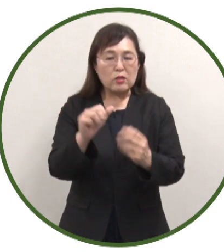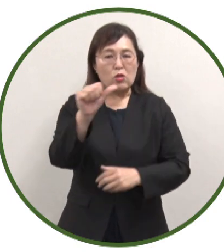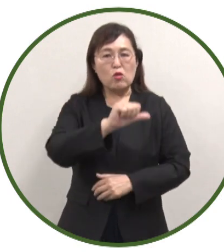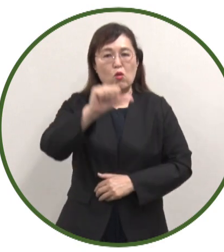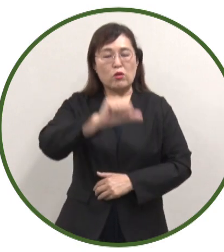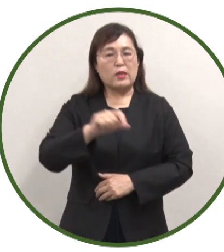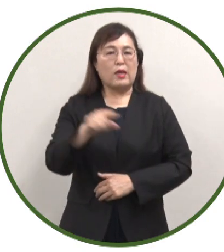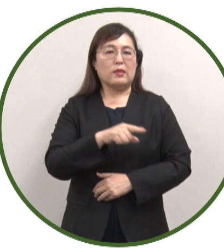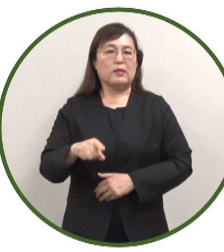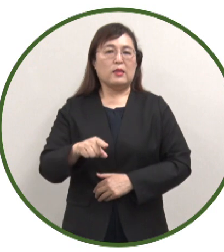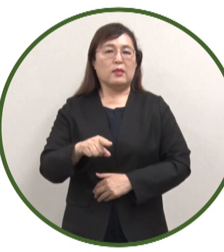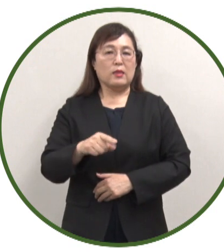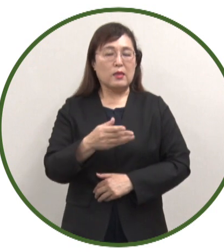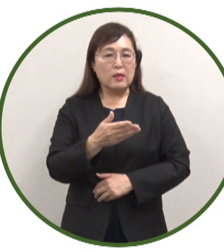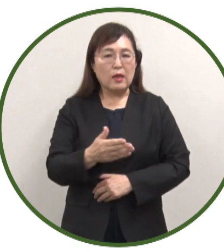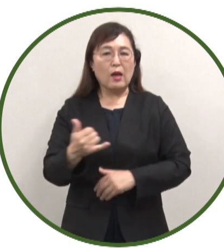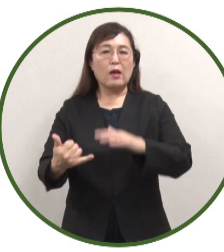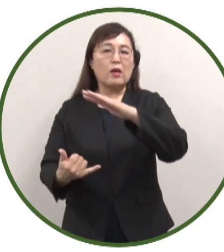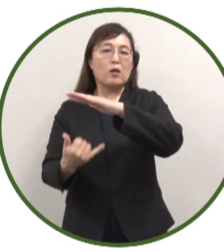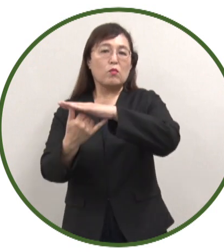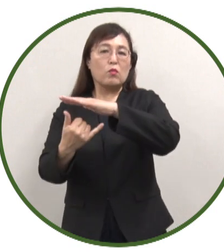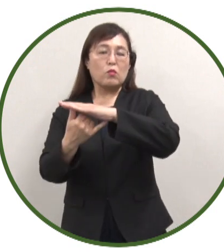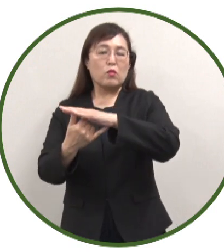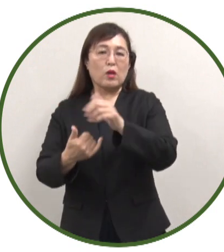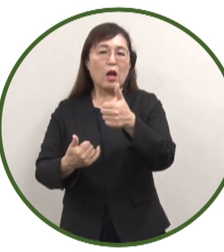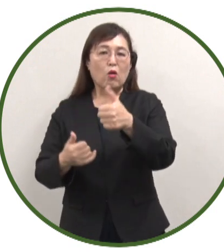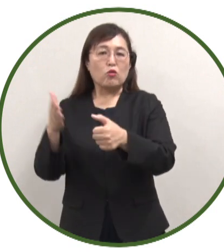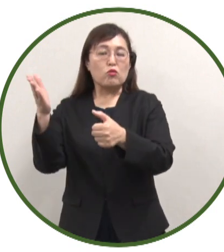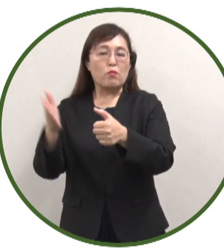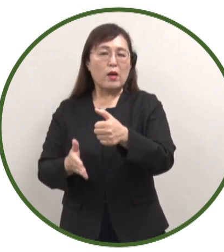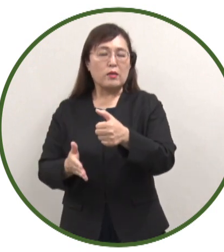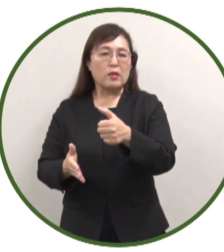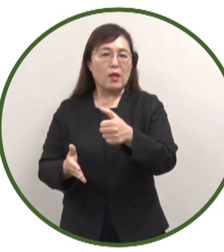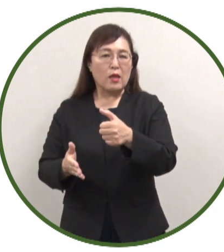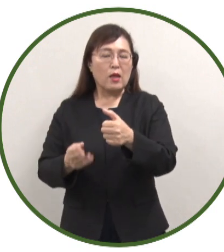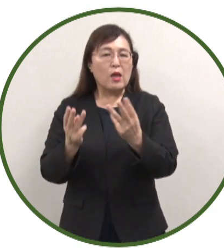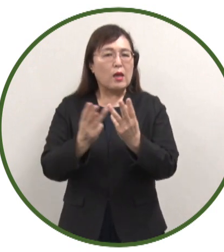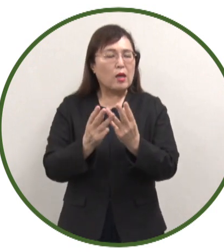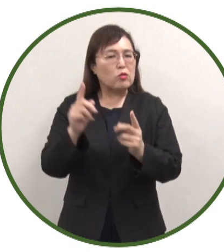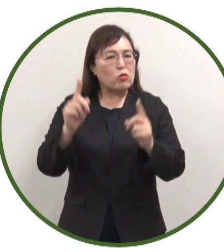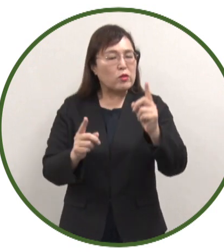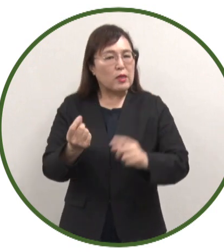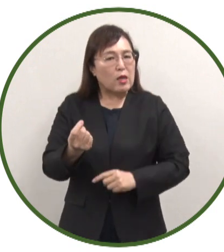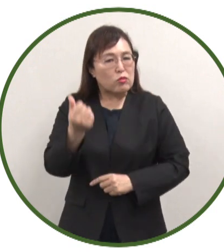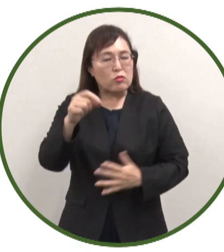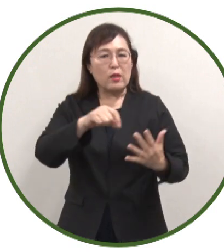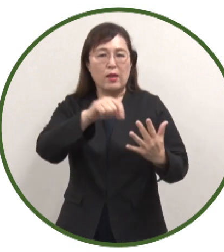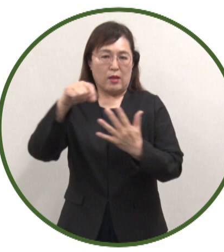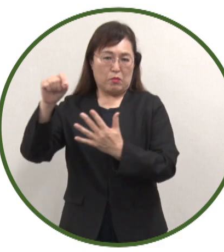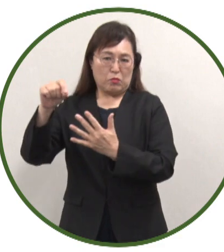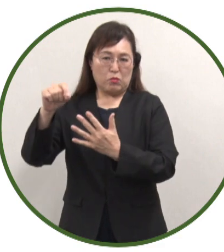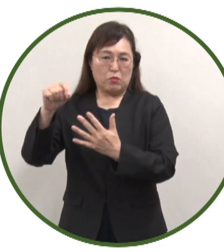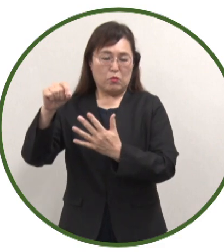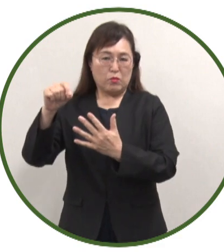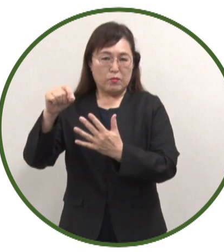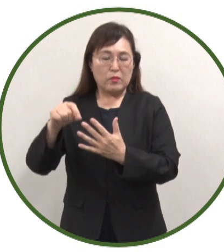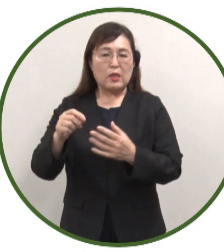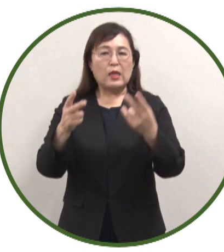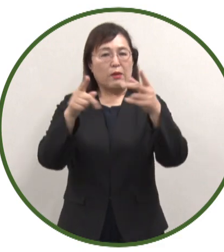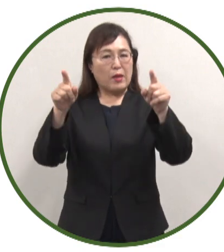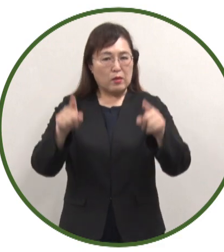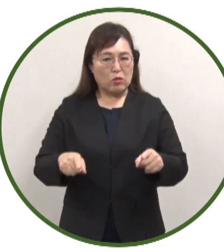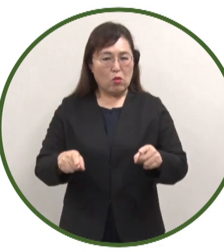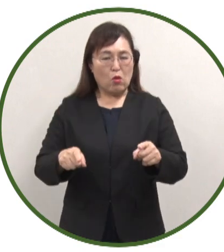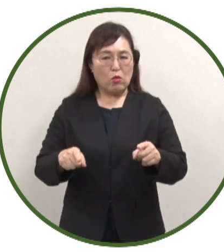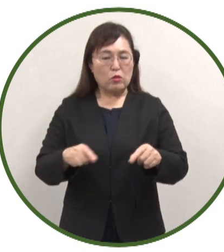率 50% 以内の少ない方を上限といたします。 また営業時間についてもイベントについては